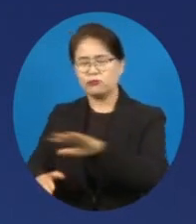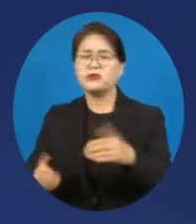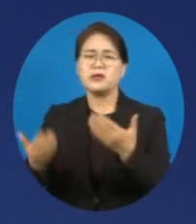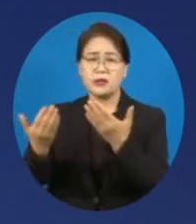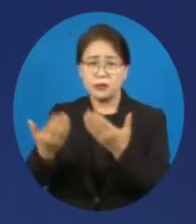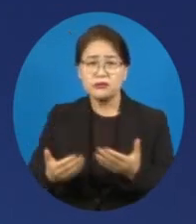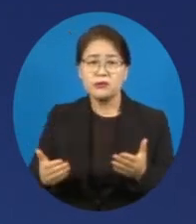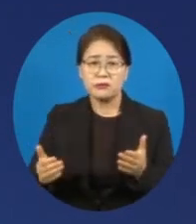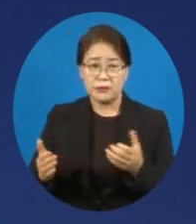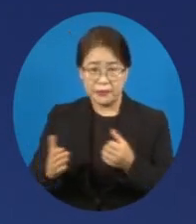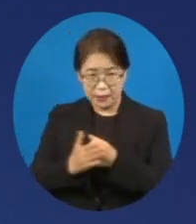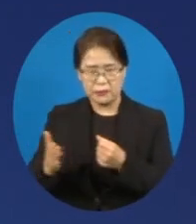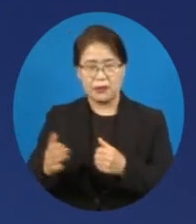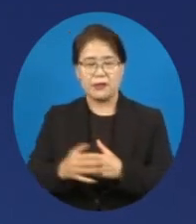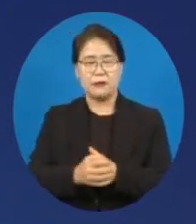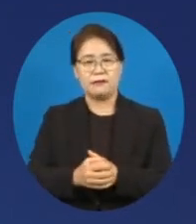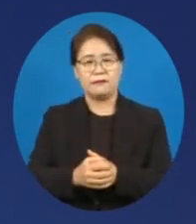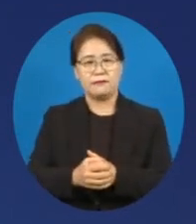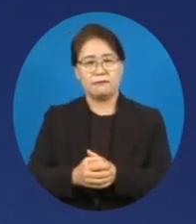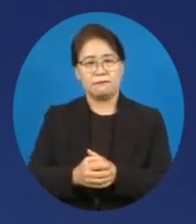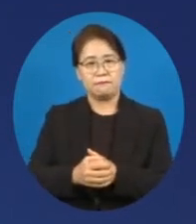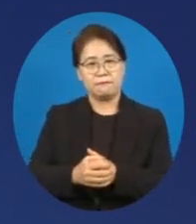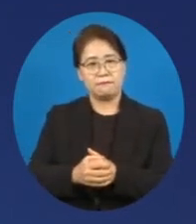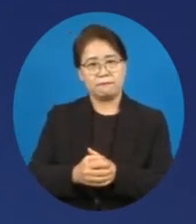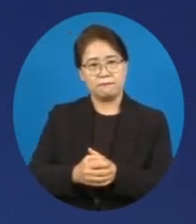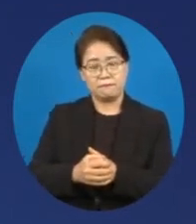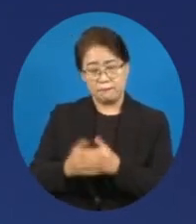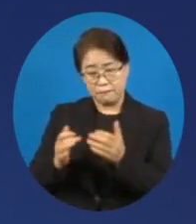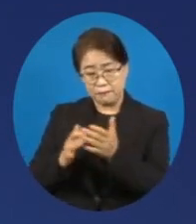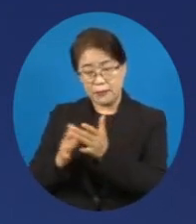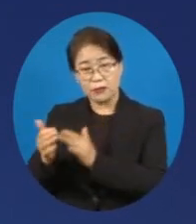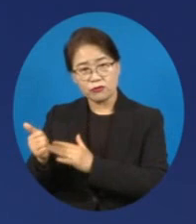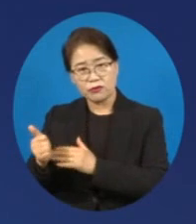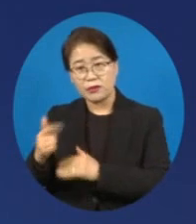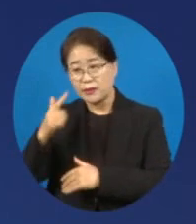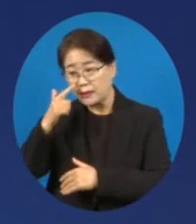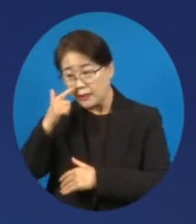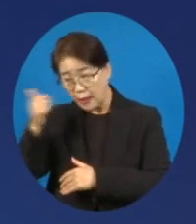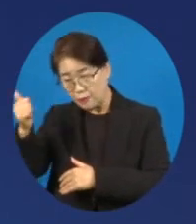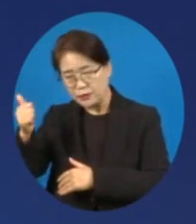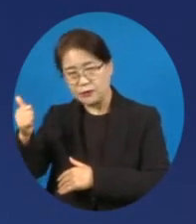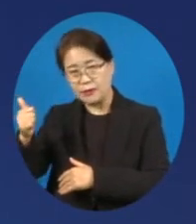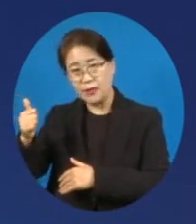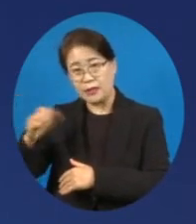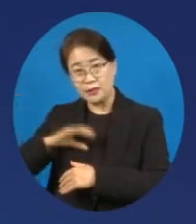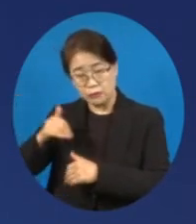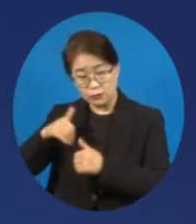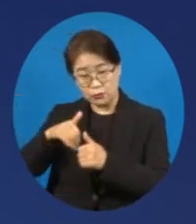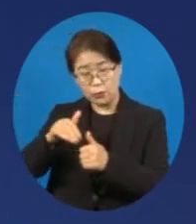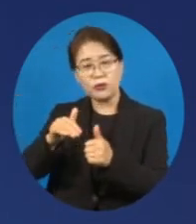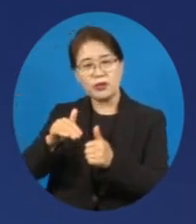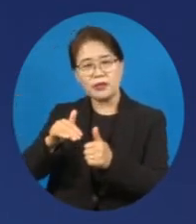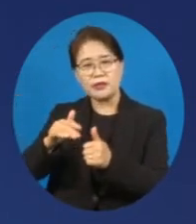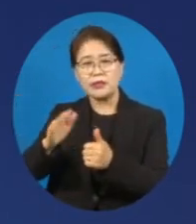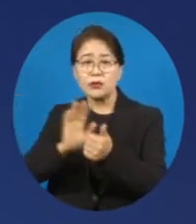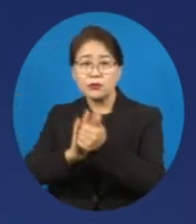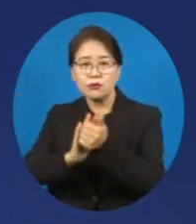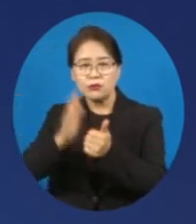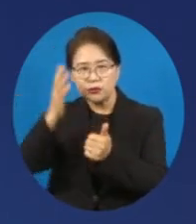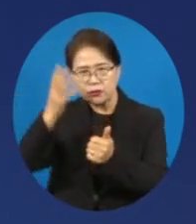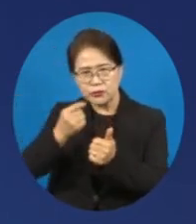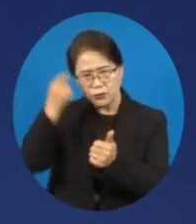때문입니다 자 그래서 예수님은요 아버지께서 내 이름으로 보내실 보혜사